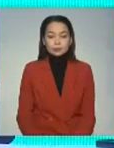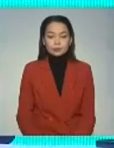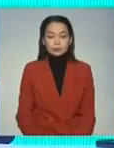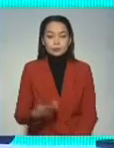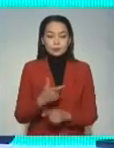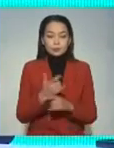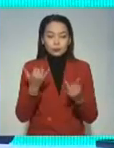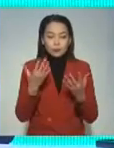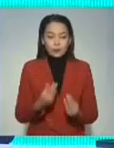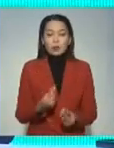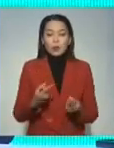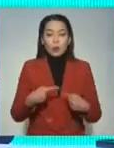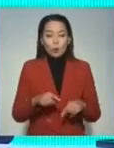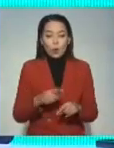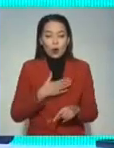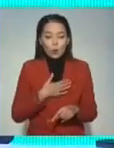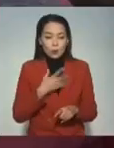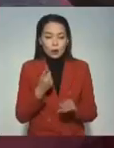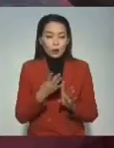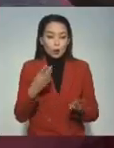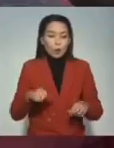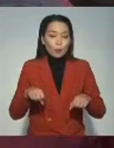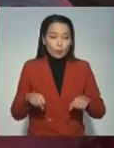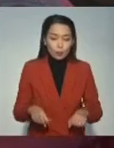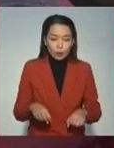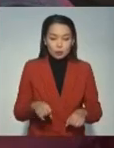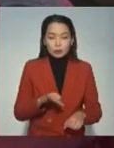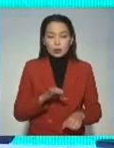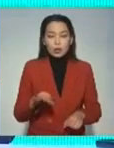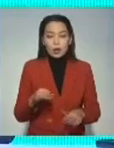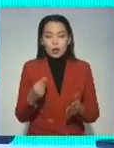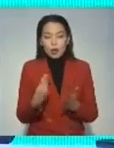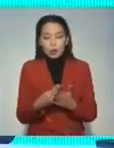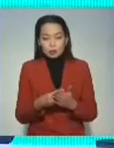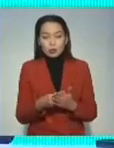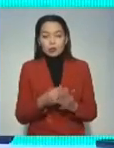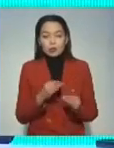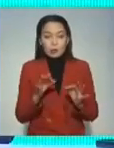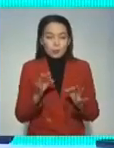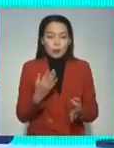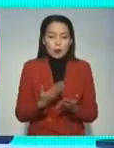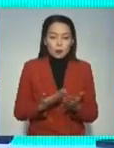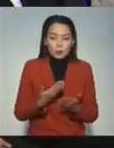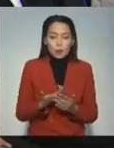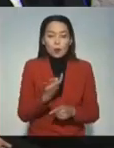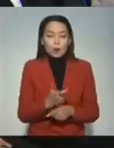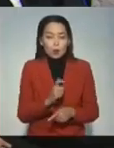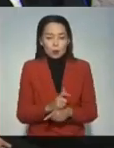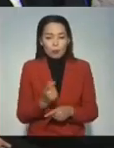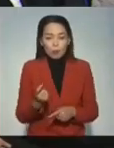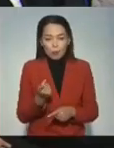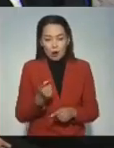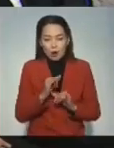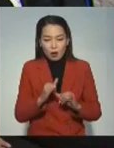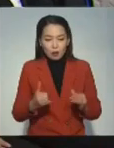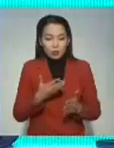бізде қоғамда азаматтардың біріншіден құқықтық және қаржылық сауаттылығы көп жерлерде әлі де төмен. Сондықтан біз